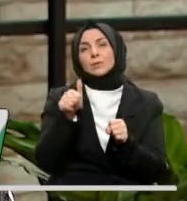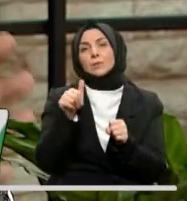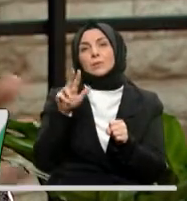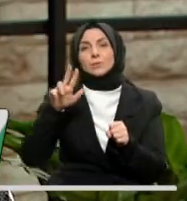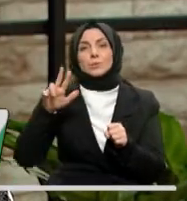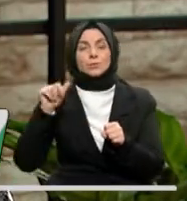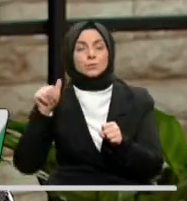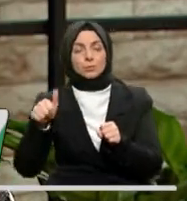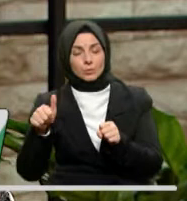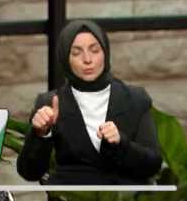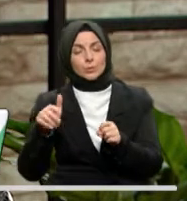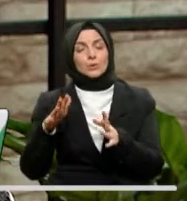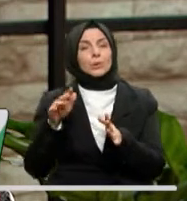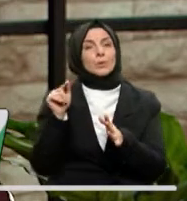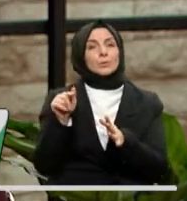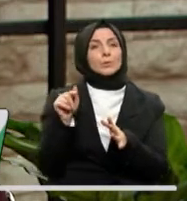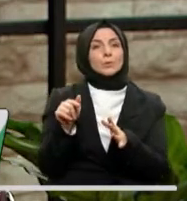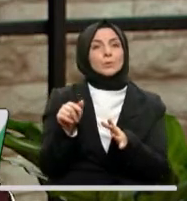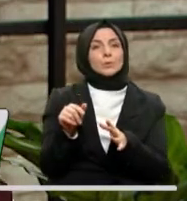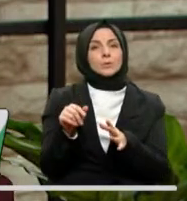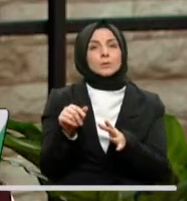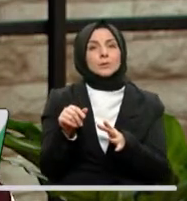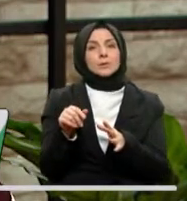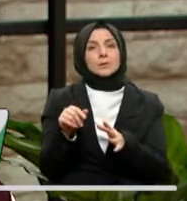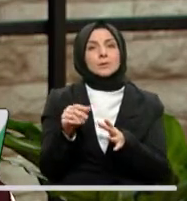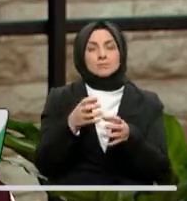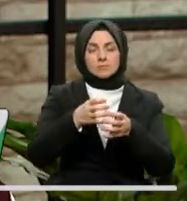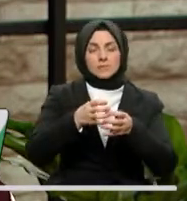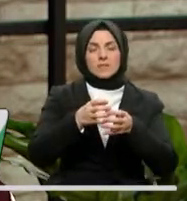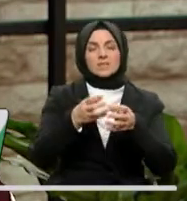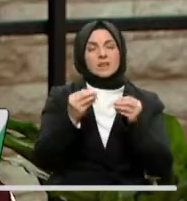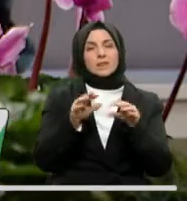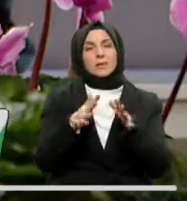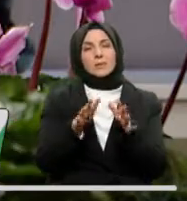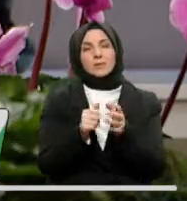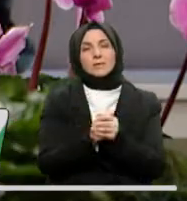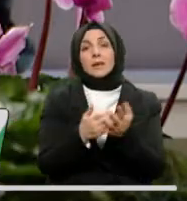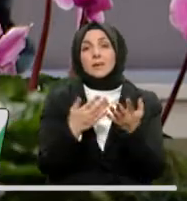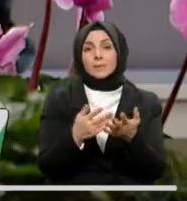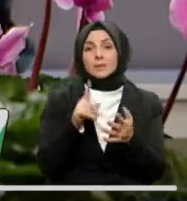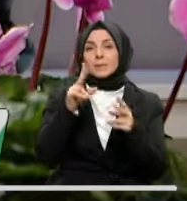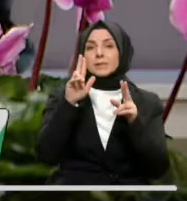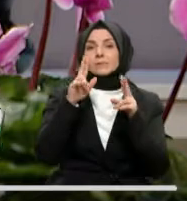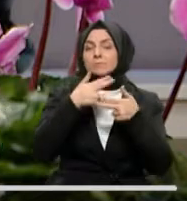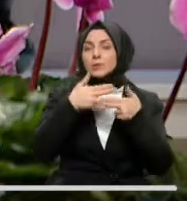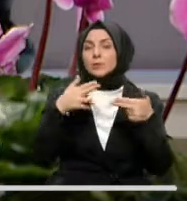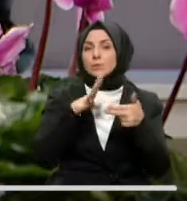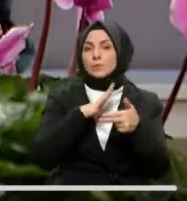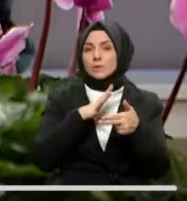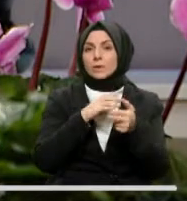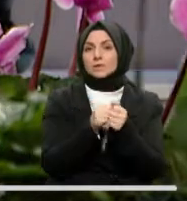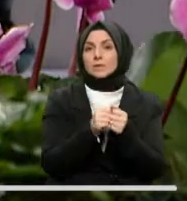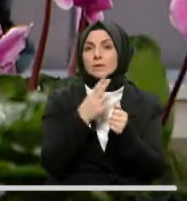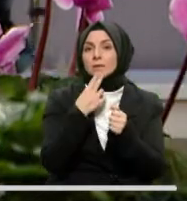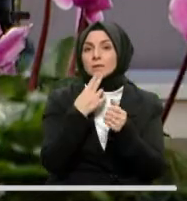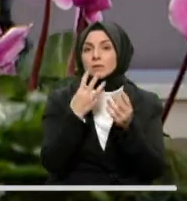iki üç günü de dekoratif saksılar da şekilde kaldı porselen saksılarda olabilir Hey ki merak ettiğimiz bir konu daha var hanımları